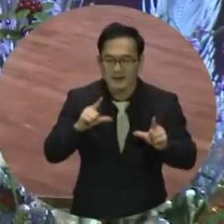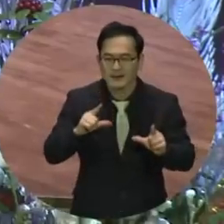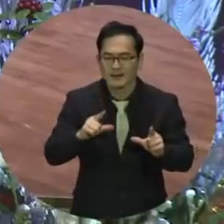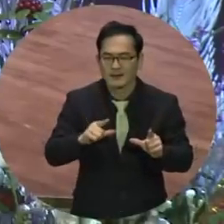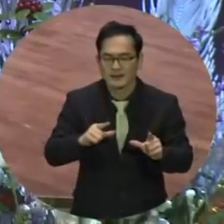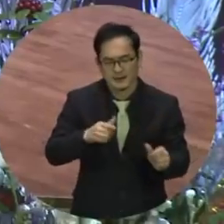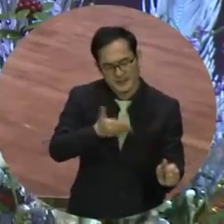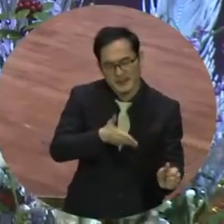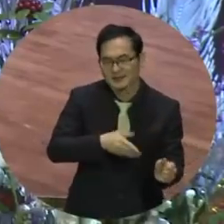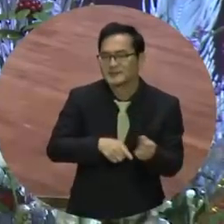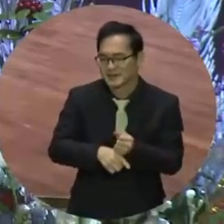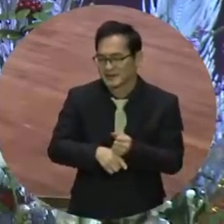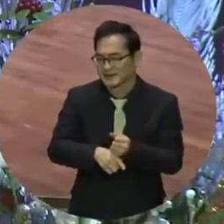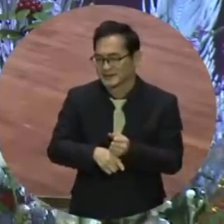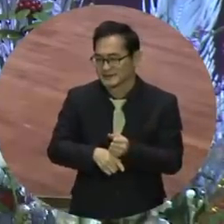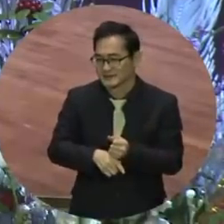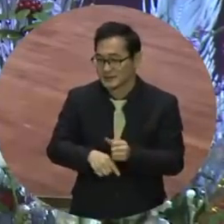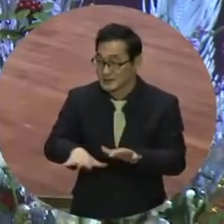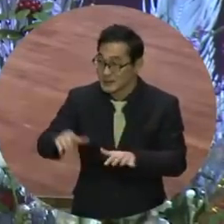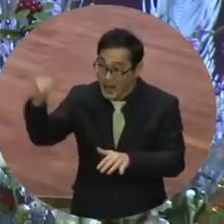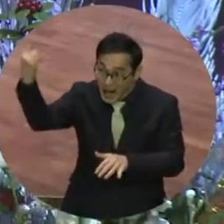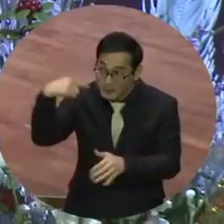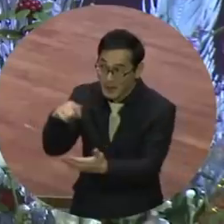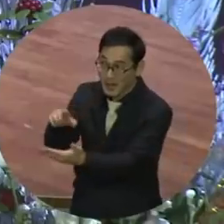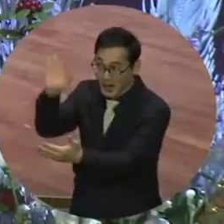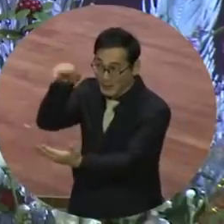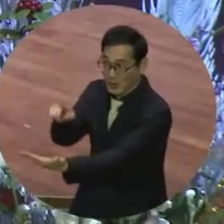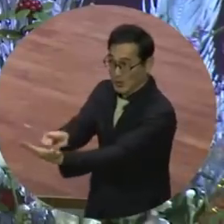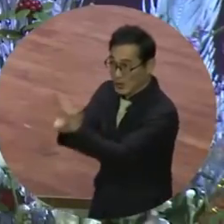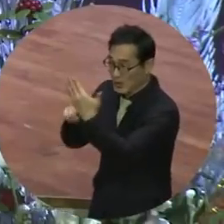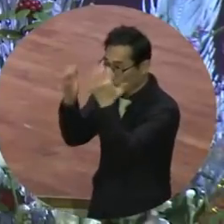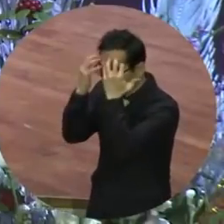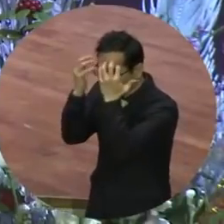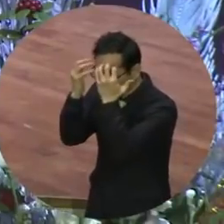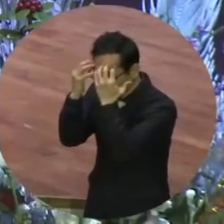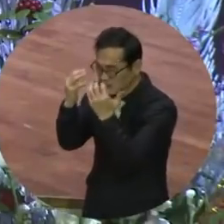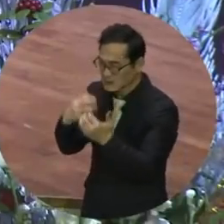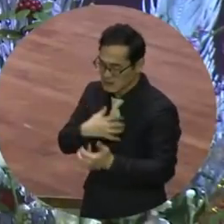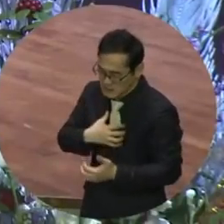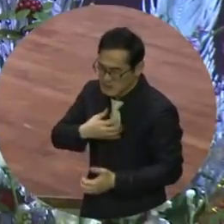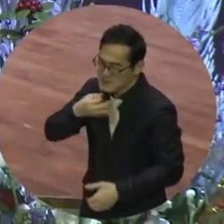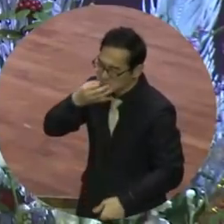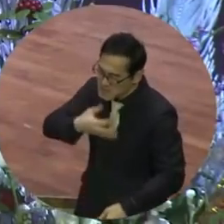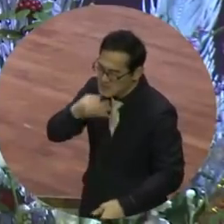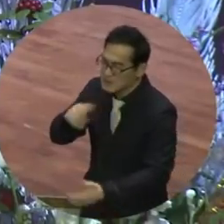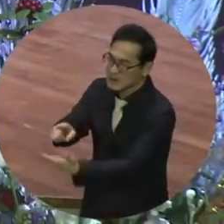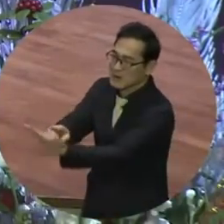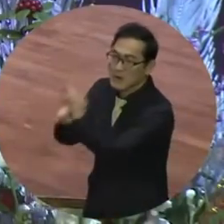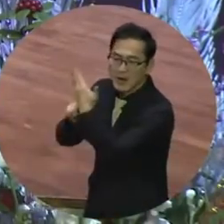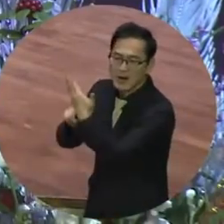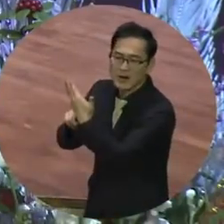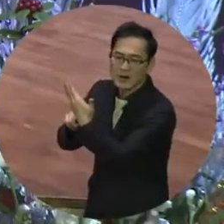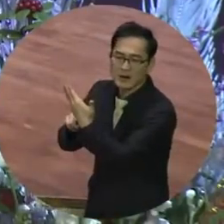가지 문제와 사건, 고난과 역경, 내 마음대로 되어지지 않는 많은 일들 가운데 휘저이지 말고